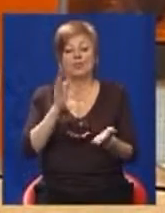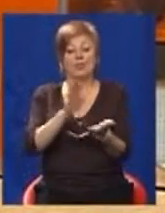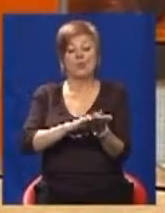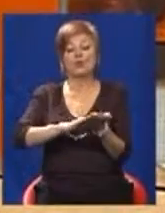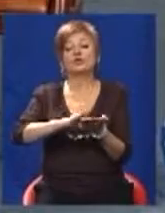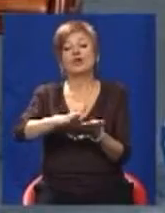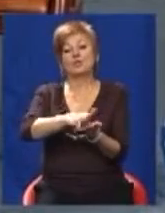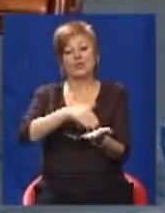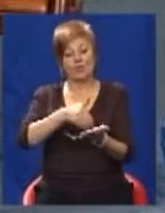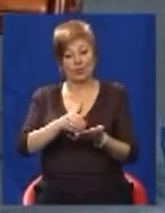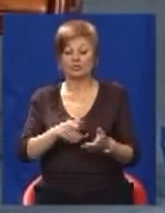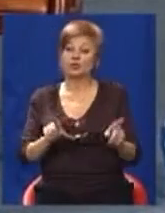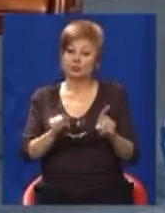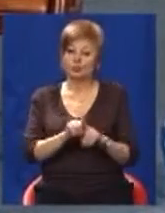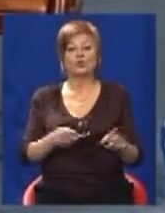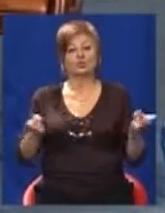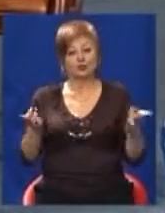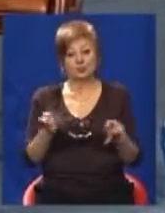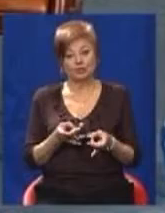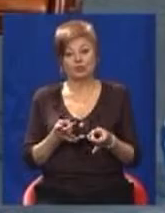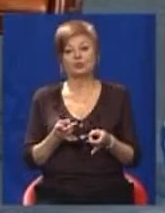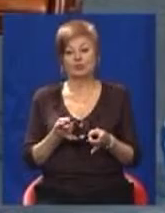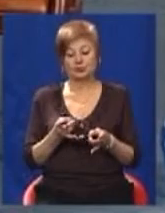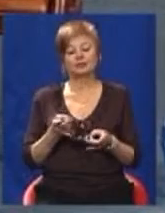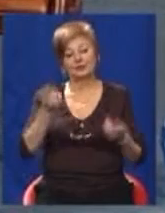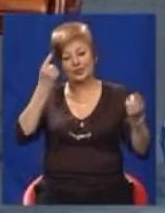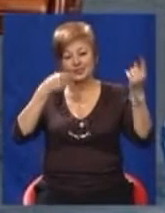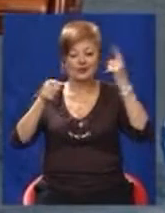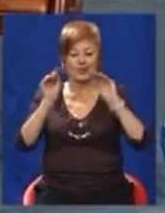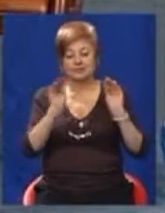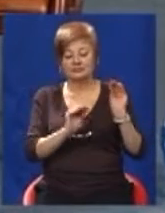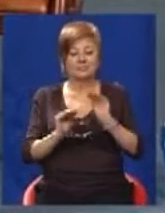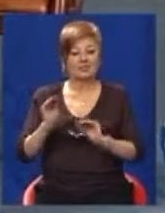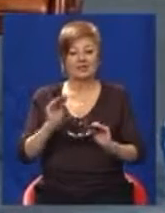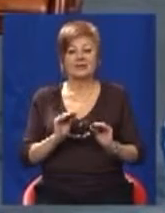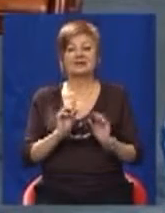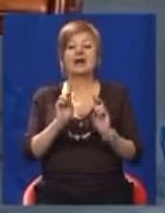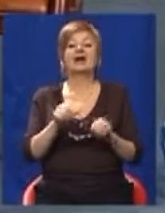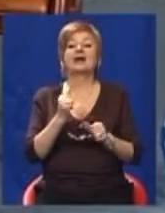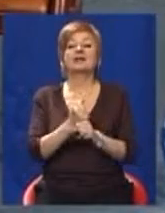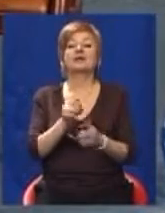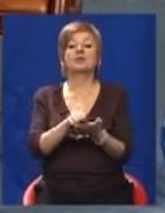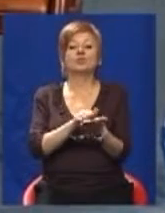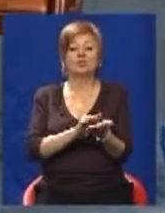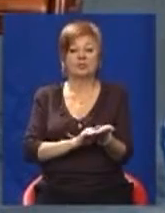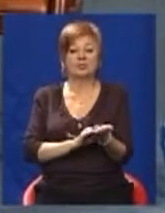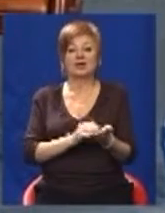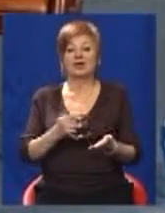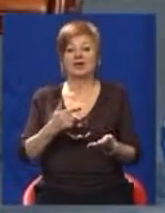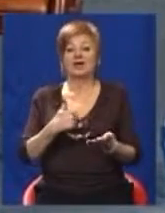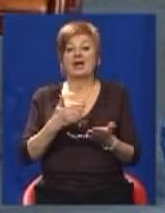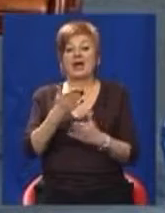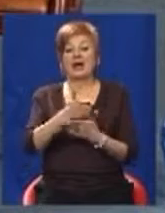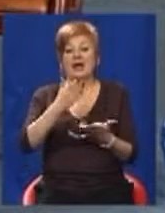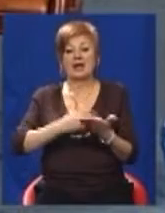к примеру. Ну, бутерброд теж потребує якогось певного творчого приготування. Як ти готуєш бутерброди? Які саме? Ну, спочатку я